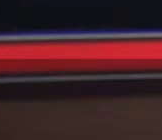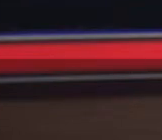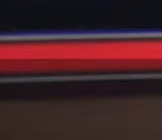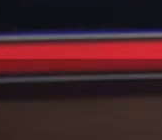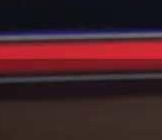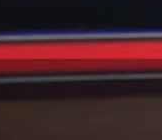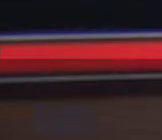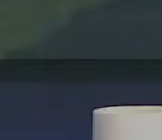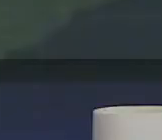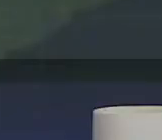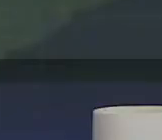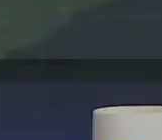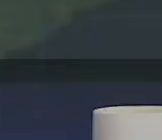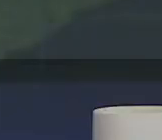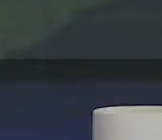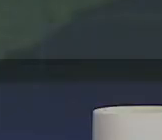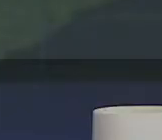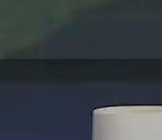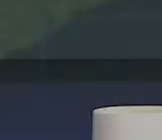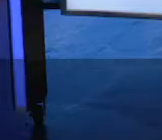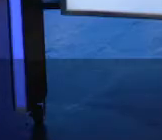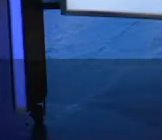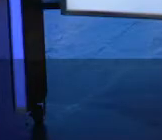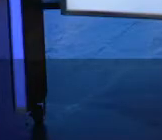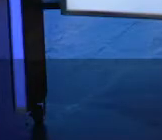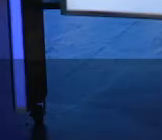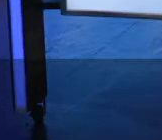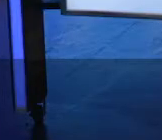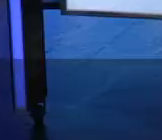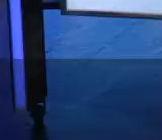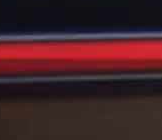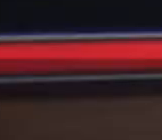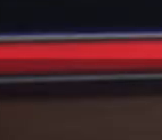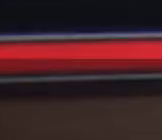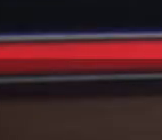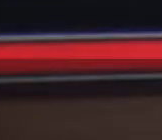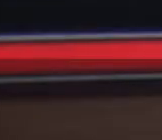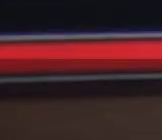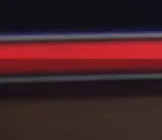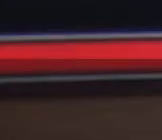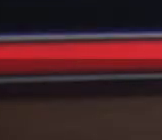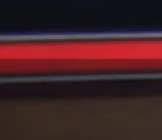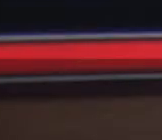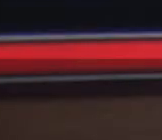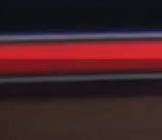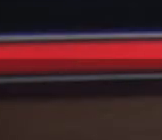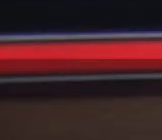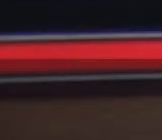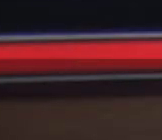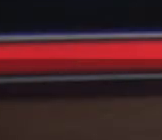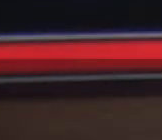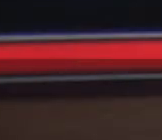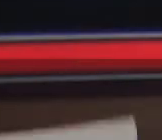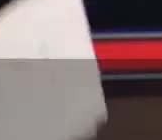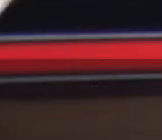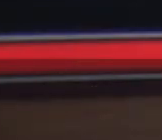מאוד. שנת חסד בתפקיד כבר עברת, נכון? זו לא הייתה שנת חסד, זו הייתה שנה של עשייה. ואני מקווה מאוד שכך יהיה גם בשנים